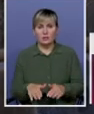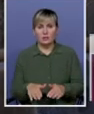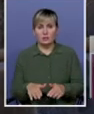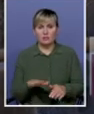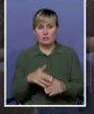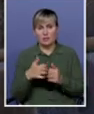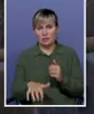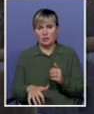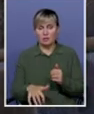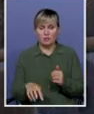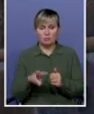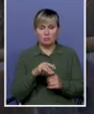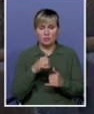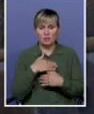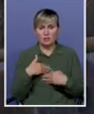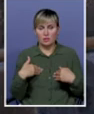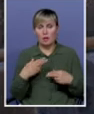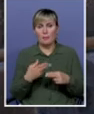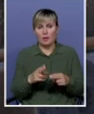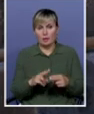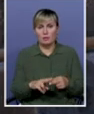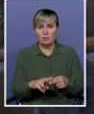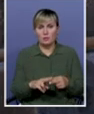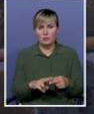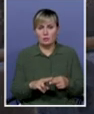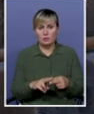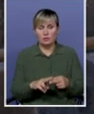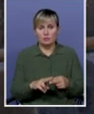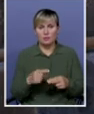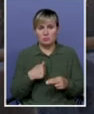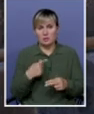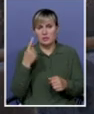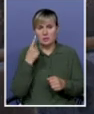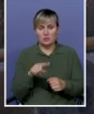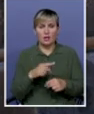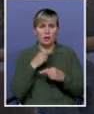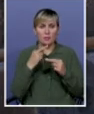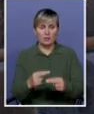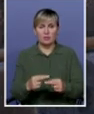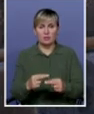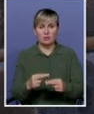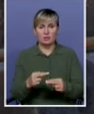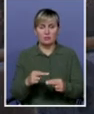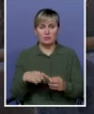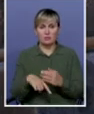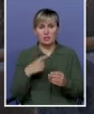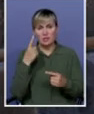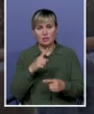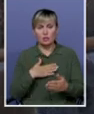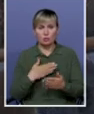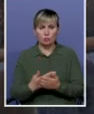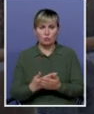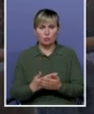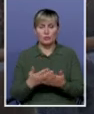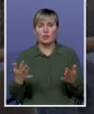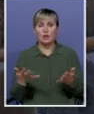оставаться в стороне, ну, мы не захотели. Поэтому извели инициативу, обратились непосредственно уже к инициативной группе, а